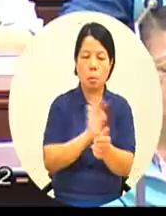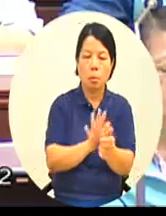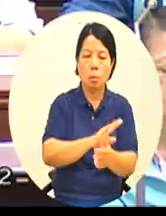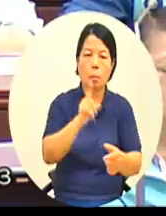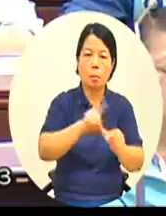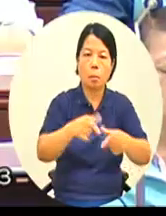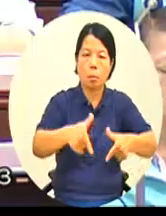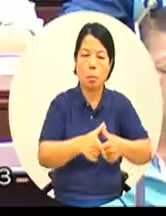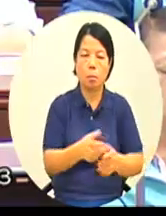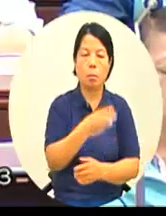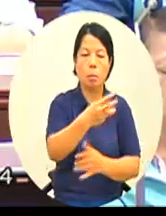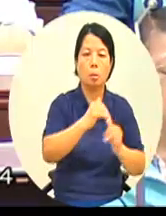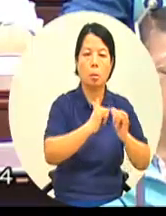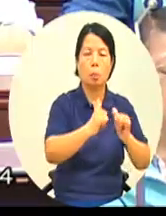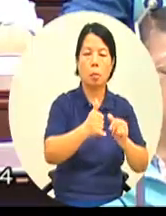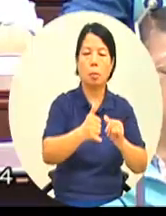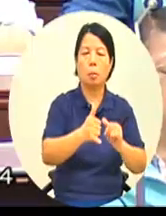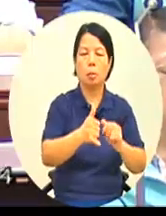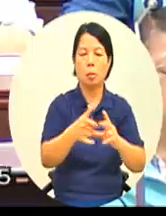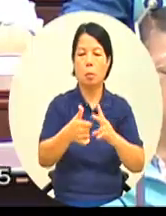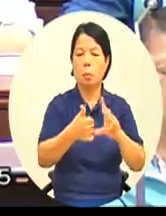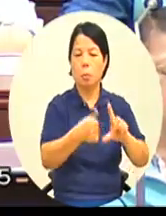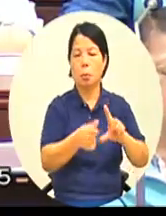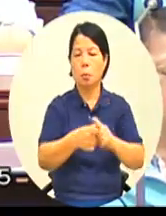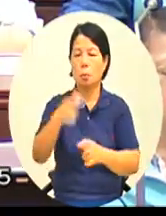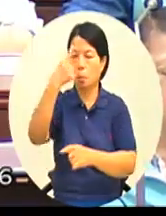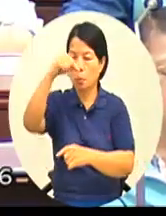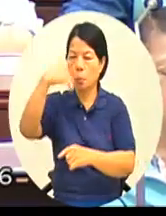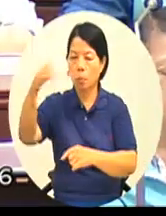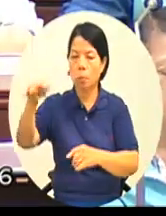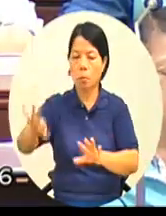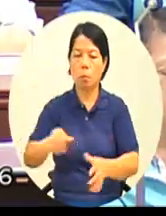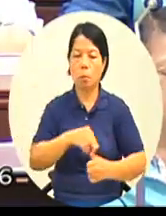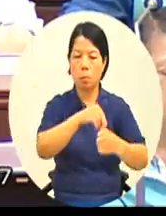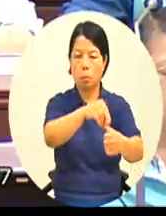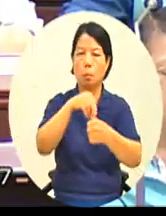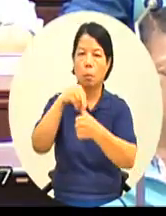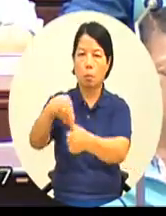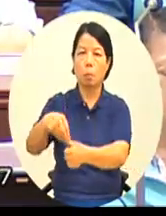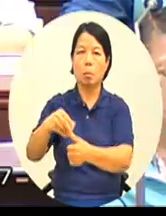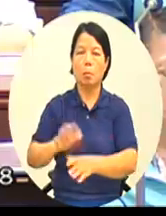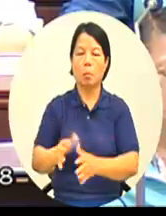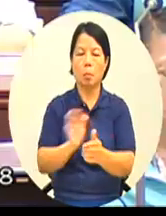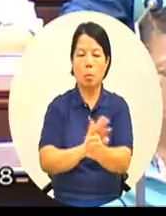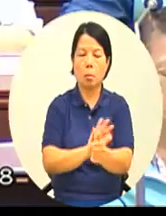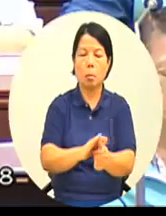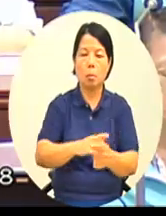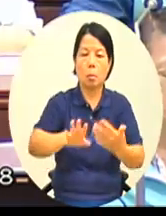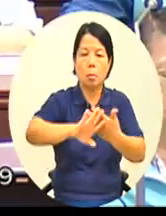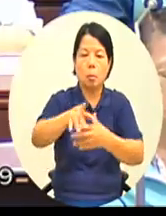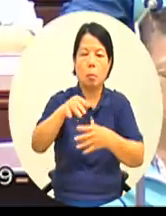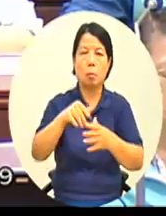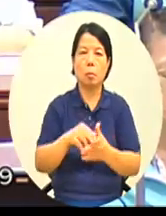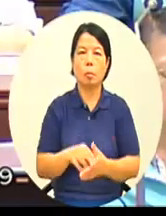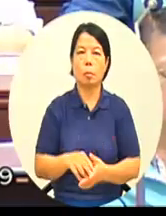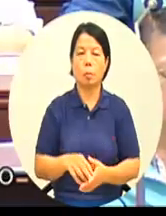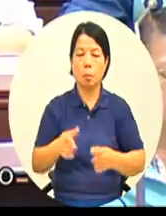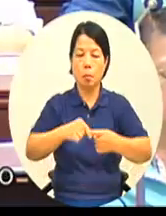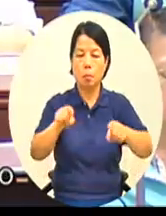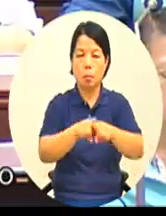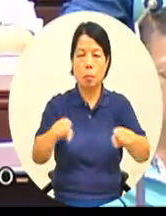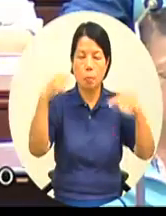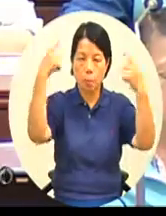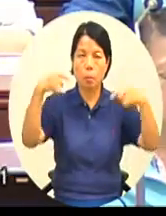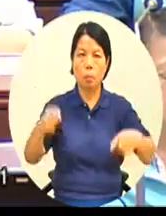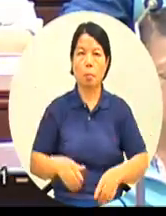友服务中心分别在3民跟凤山。那除了那个安置 这样子的一个服务之外，其实我们平常